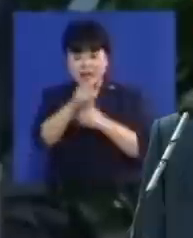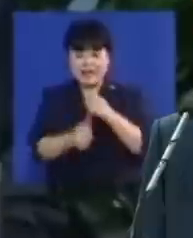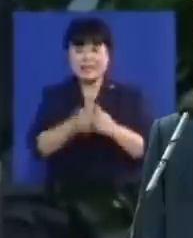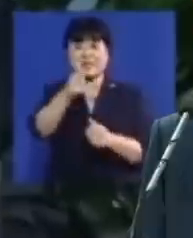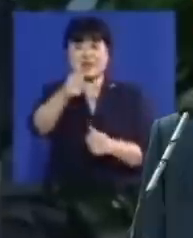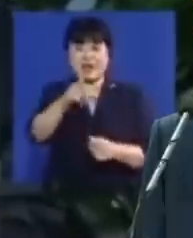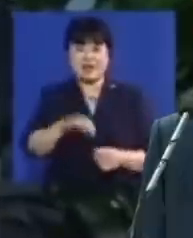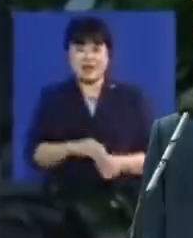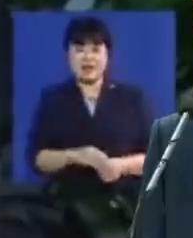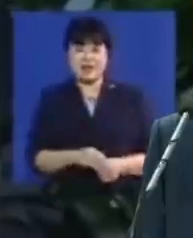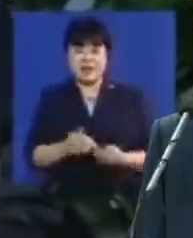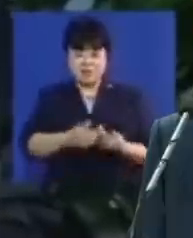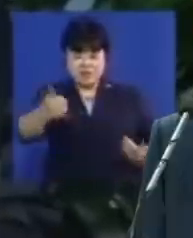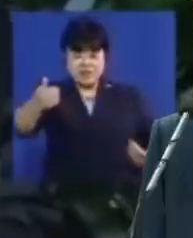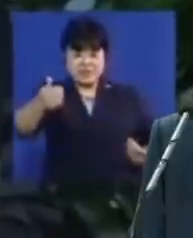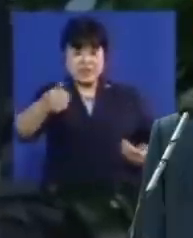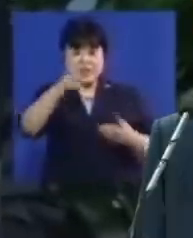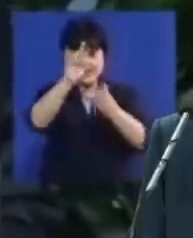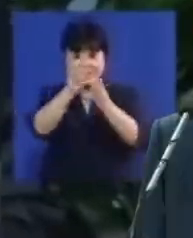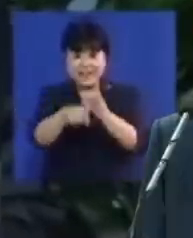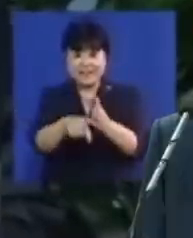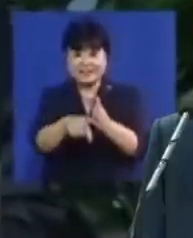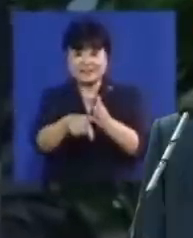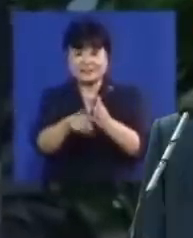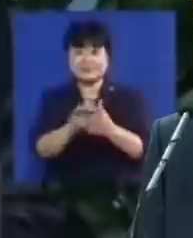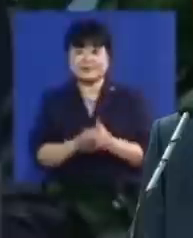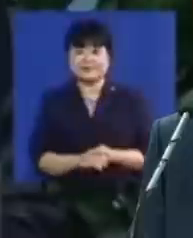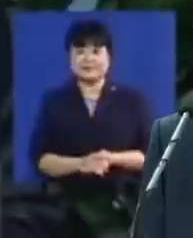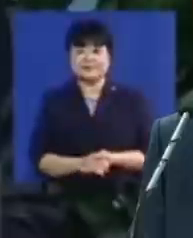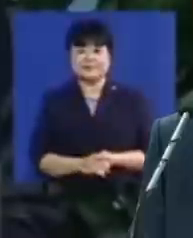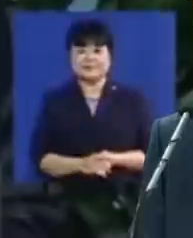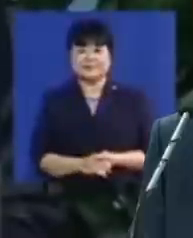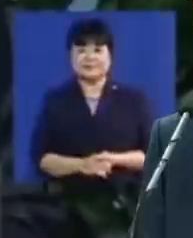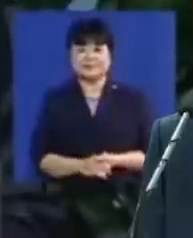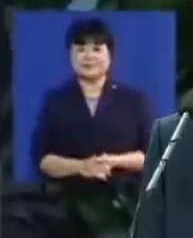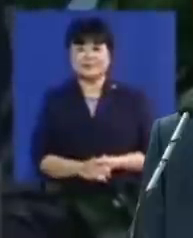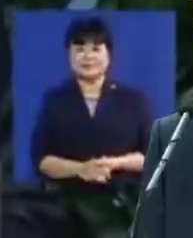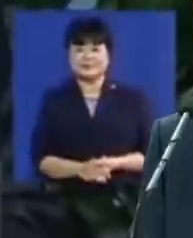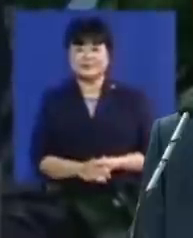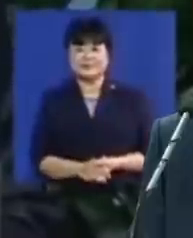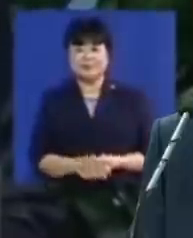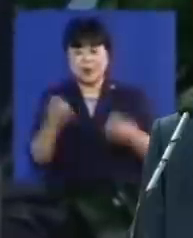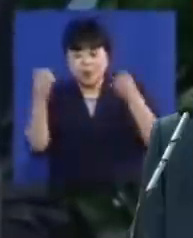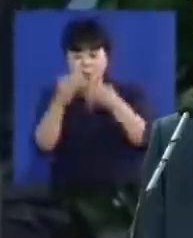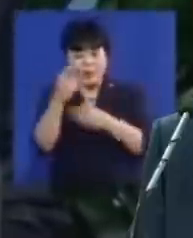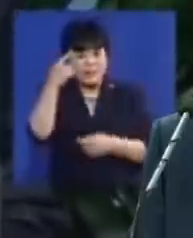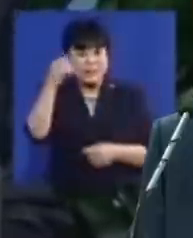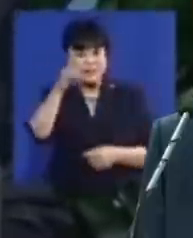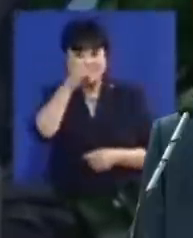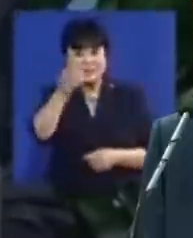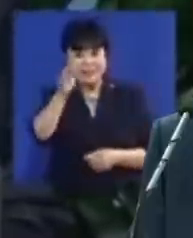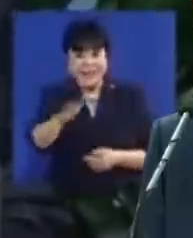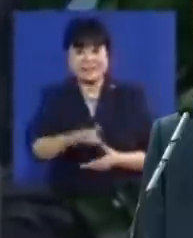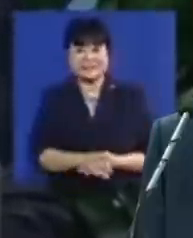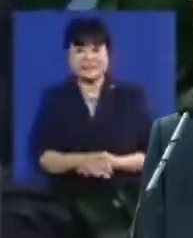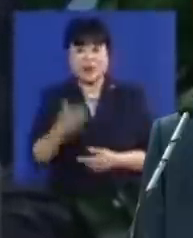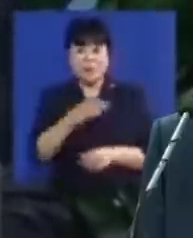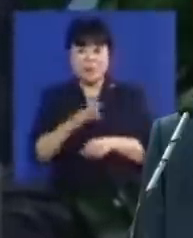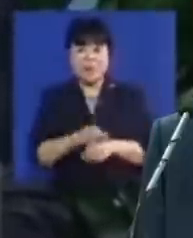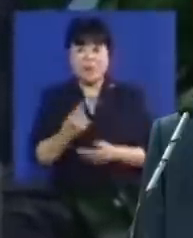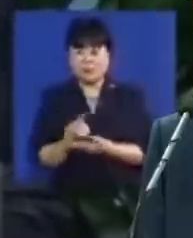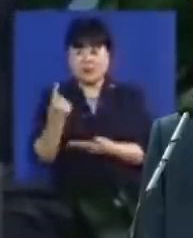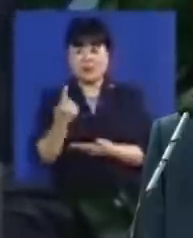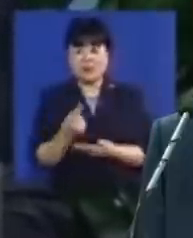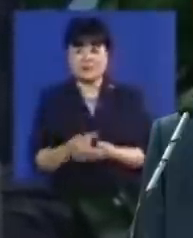하나님과 분리되는 순간이 있는 줄로 우리가 착각을 하는데 육체를